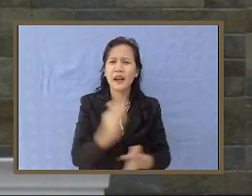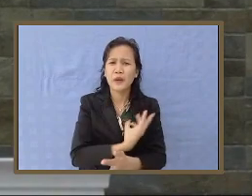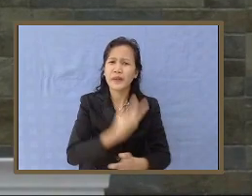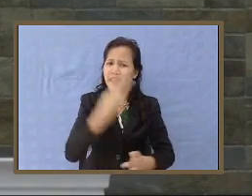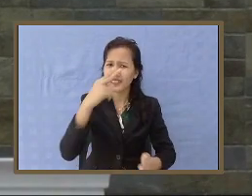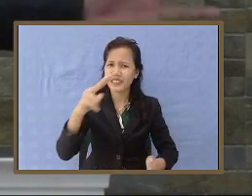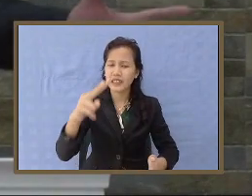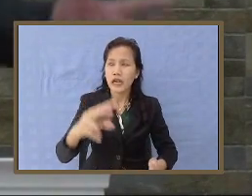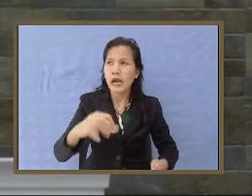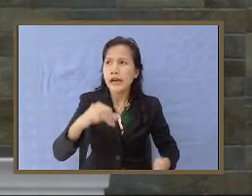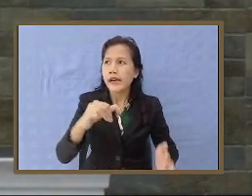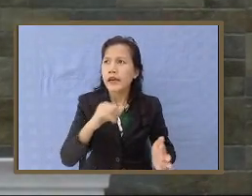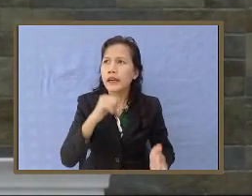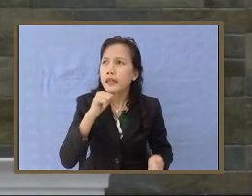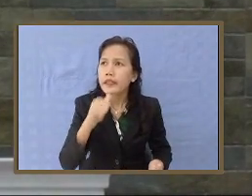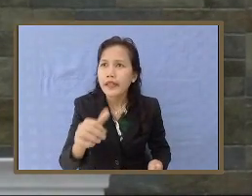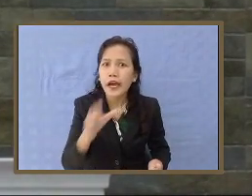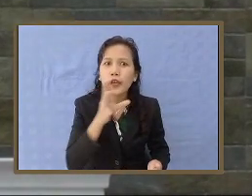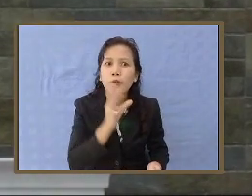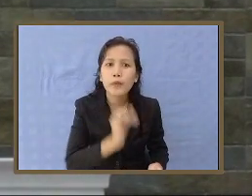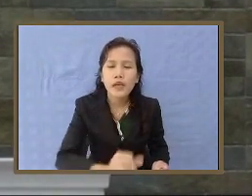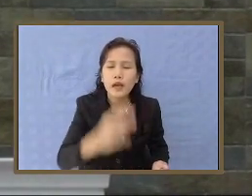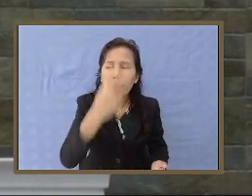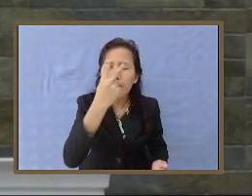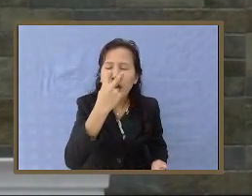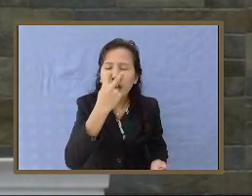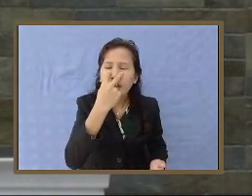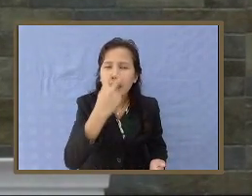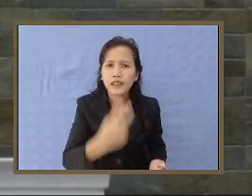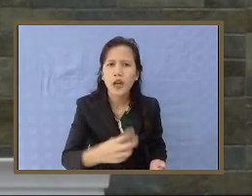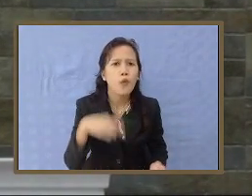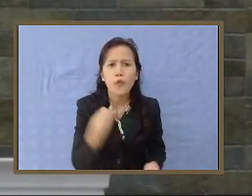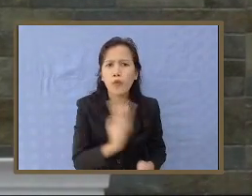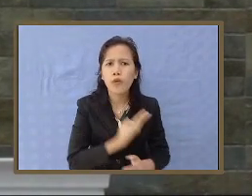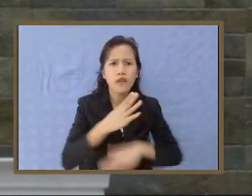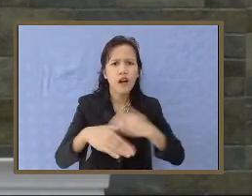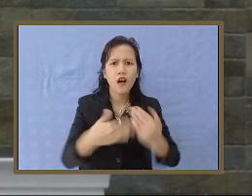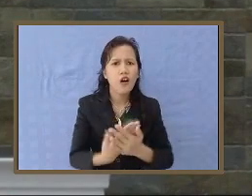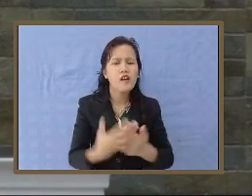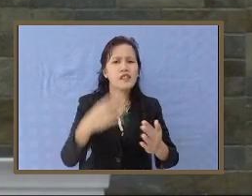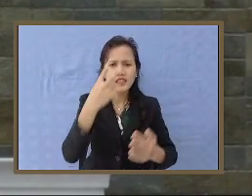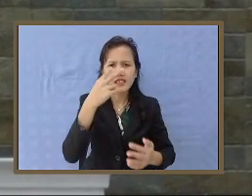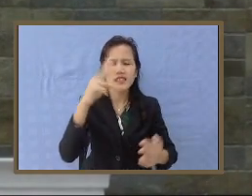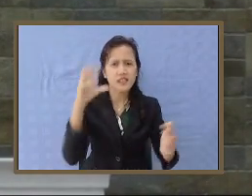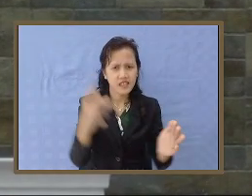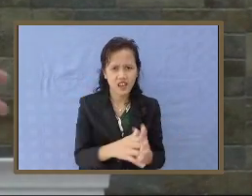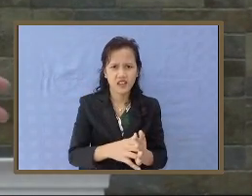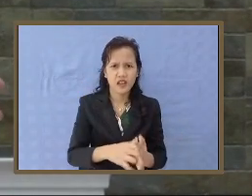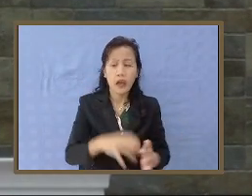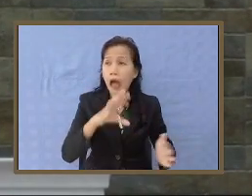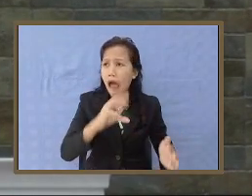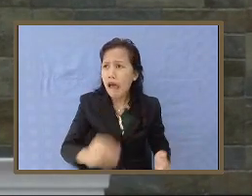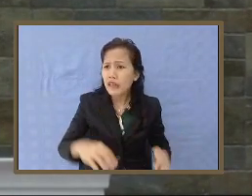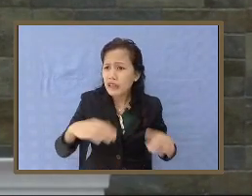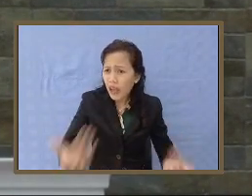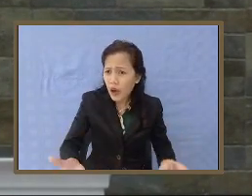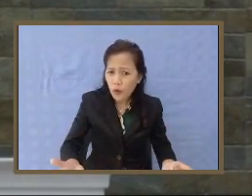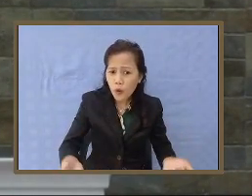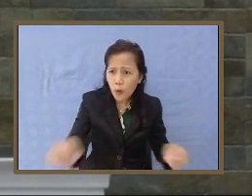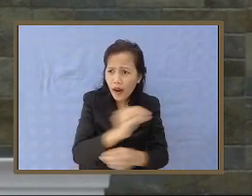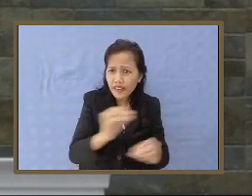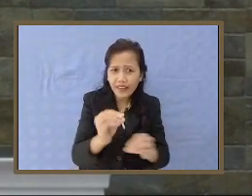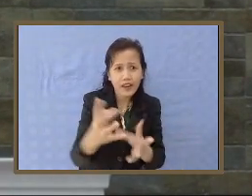huwag tayong maging passive sa nakikita natin ng mga pangyayaring ito, mga patid. And we are losing our hope now in the